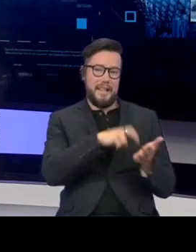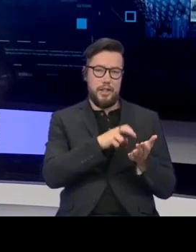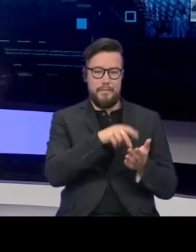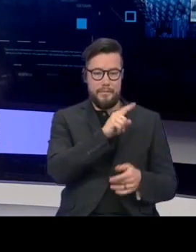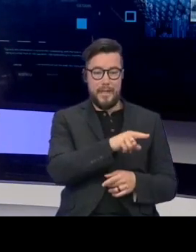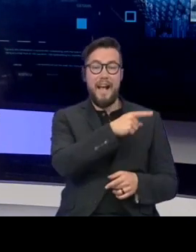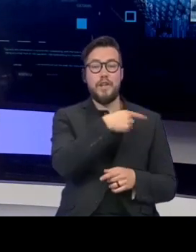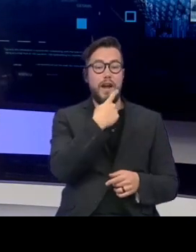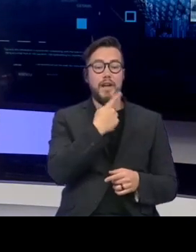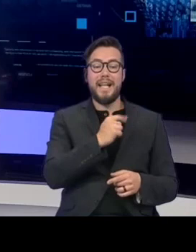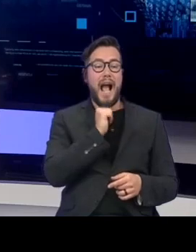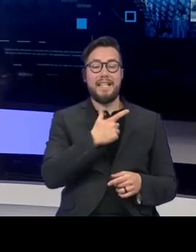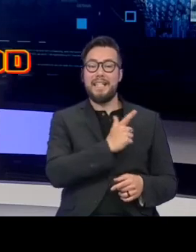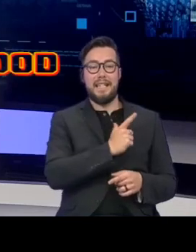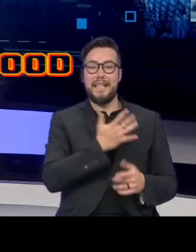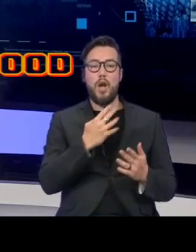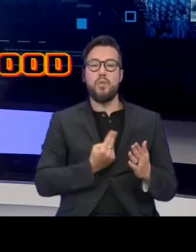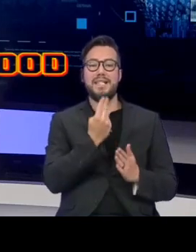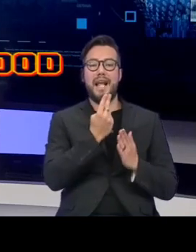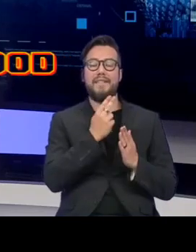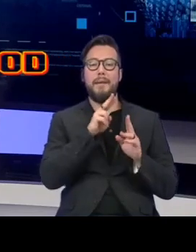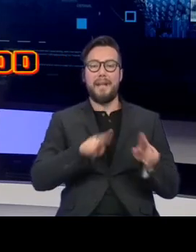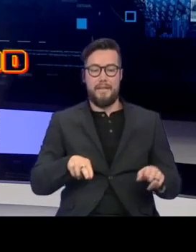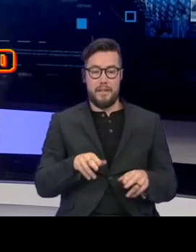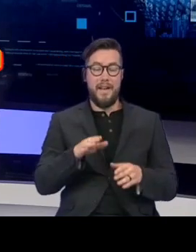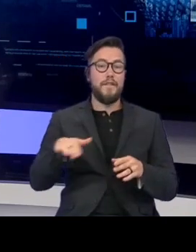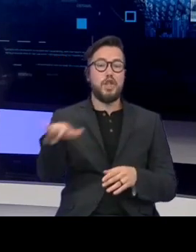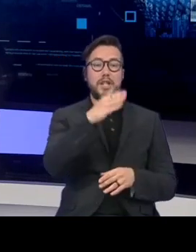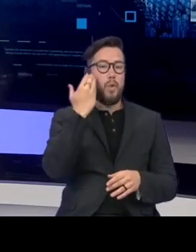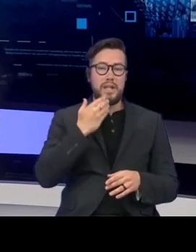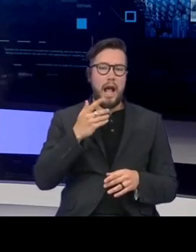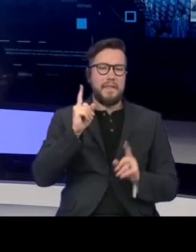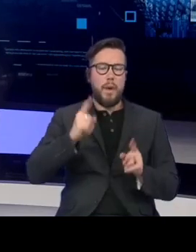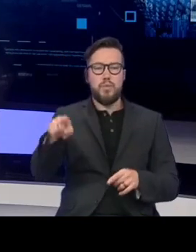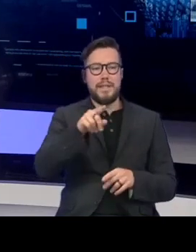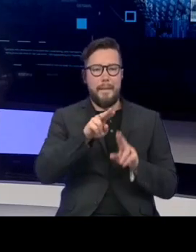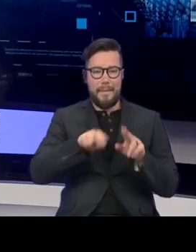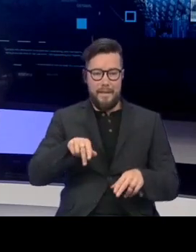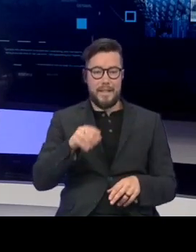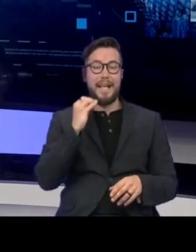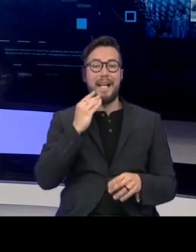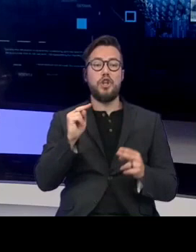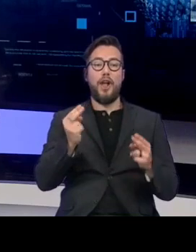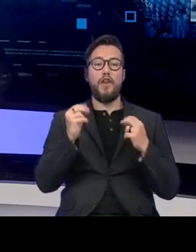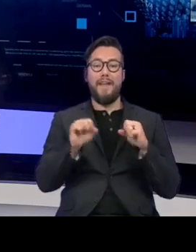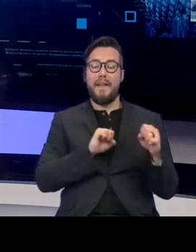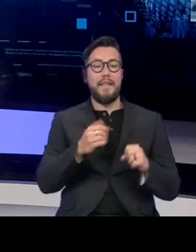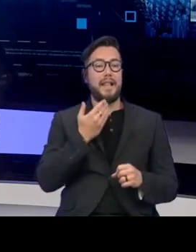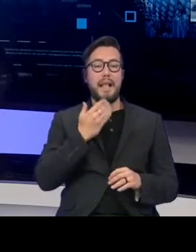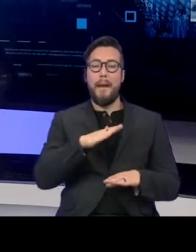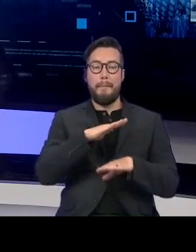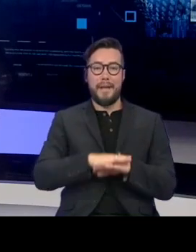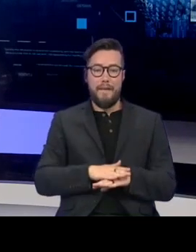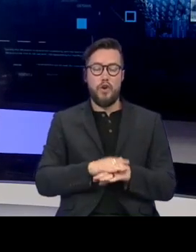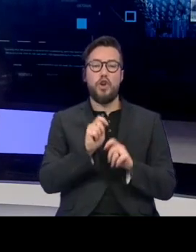že ani jeden z nás nie je ústavný právnik, všetci ľudia, ktorí sa teraz pozerajú, nemusia byť právnici. Ak odvolaná vláda nemá právo rozhodovať